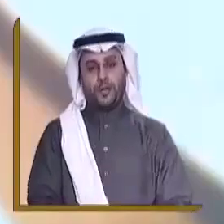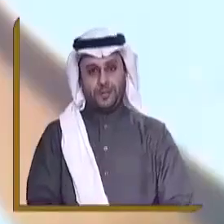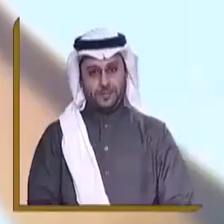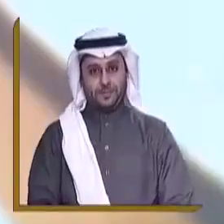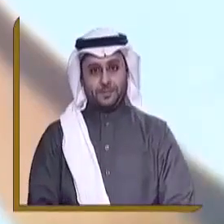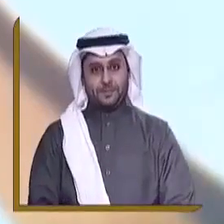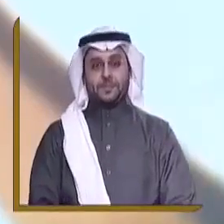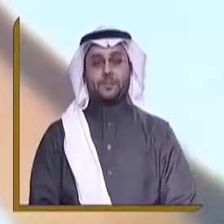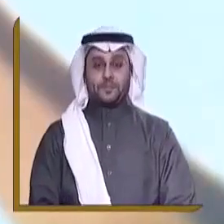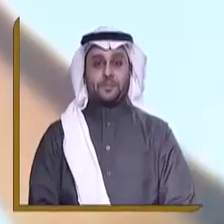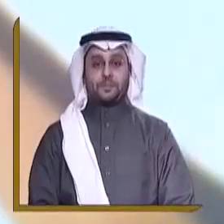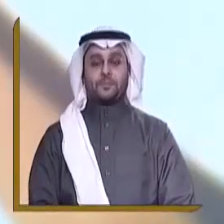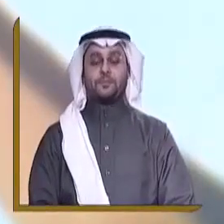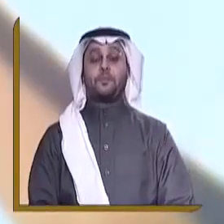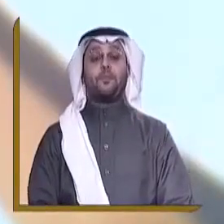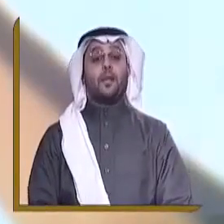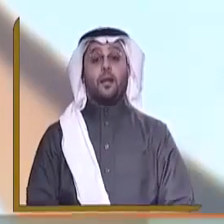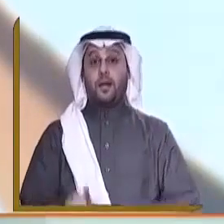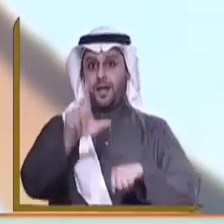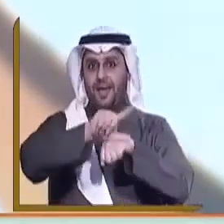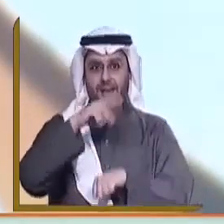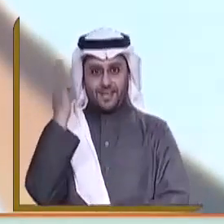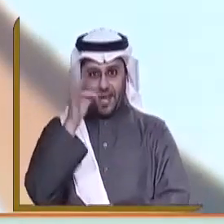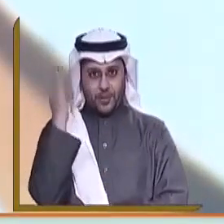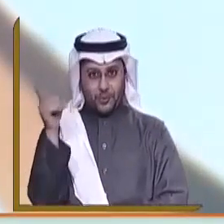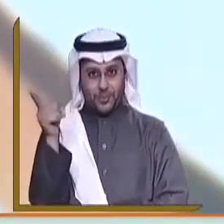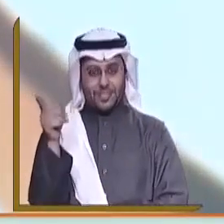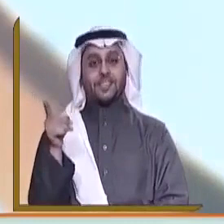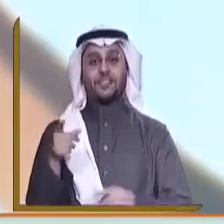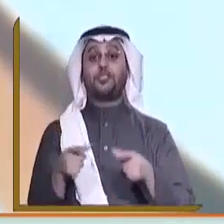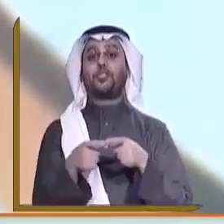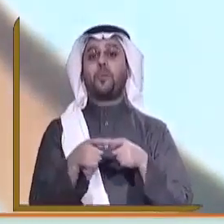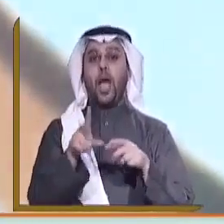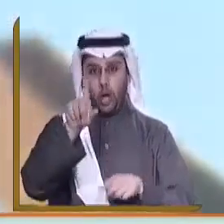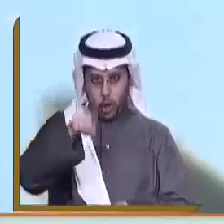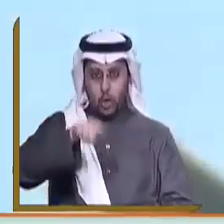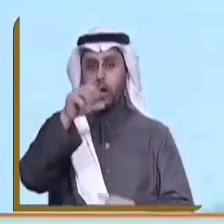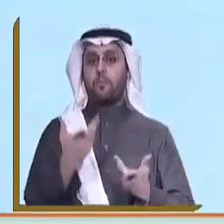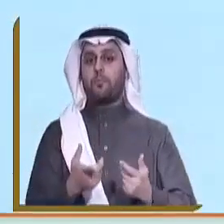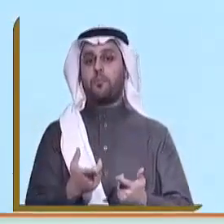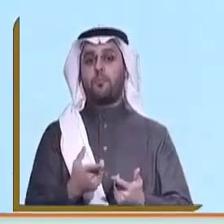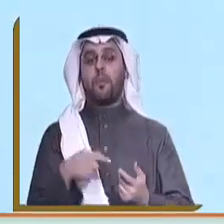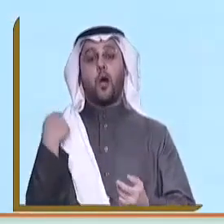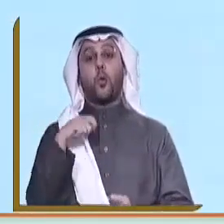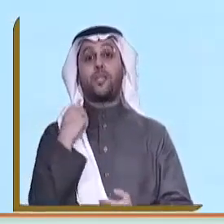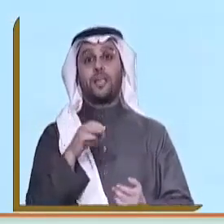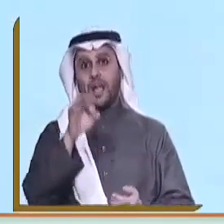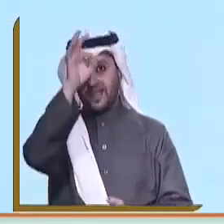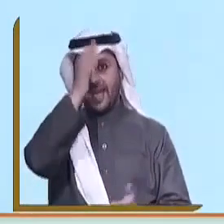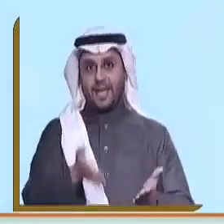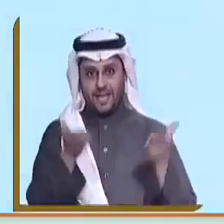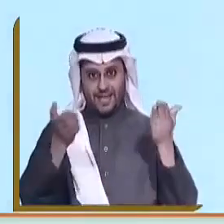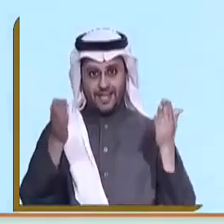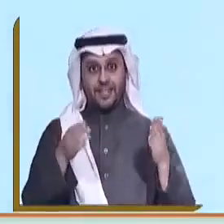الشقيقين كما التقى الرئيس التونسي قيس سعيد في قصر قرطاج الرئاسي ووزير الداخليه صاحب